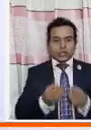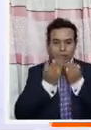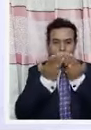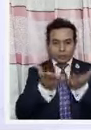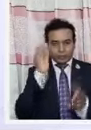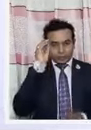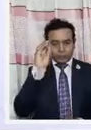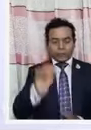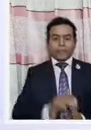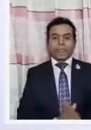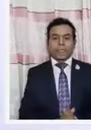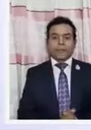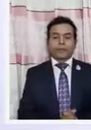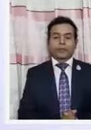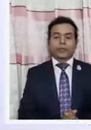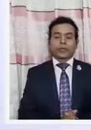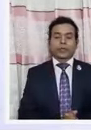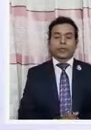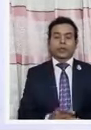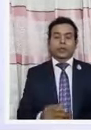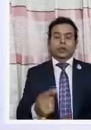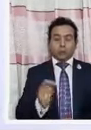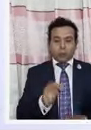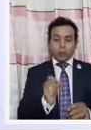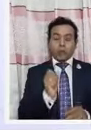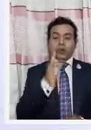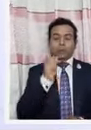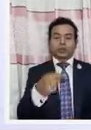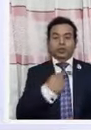স্বাস্থ্য বুলেটিন নিয়ে আপনাদের সামনে এসেছি।